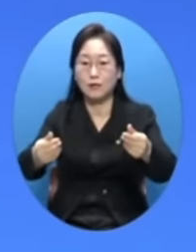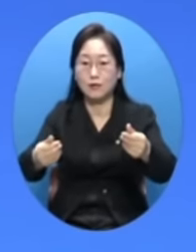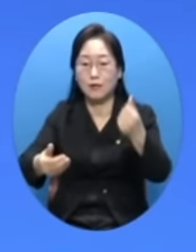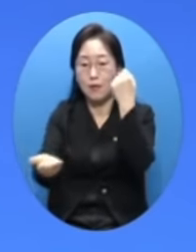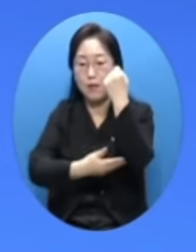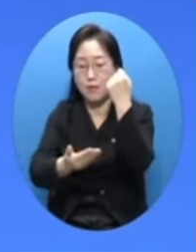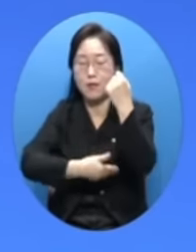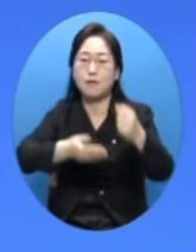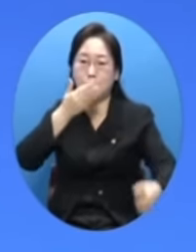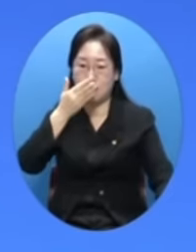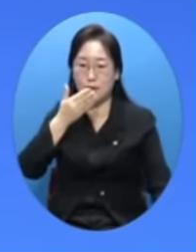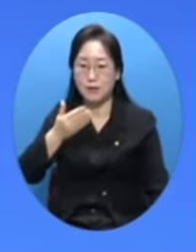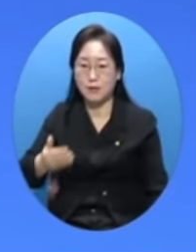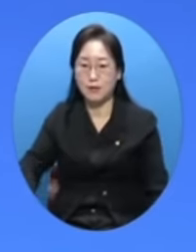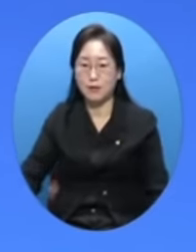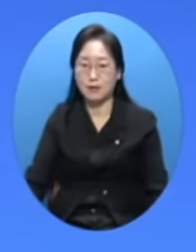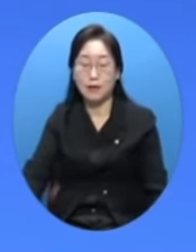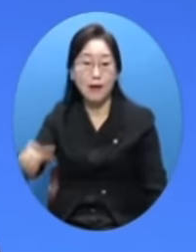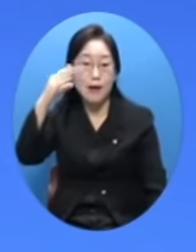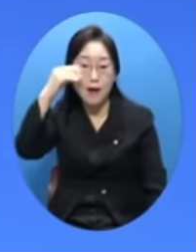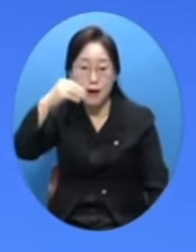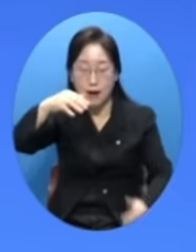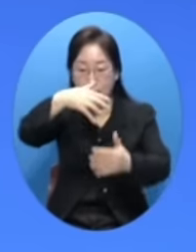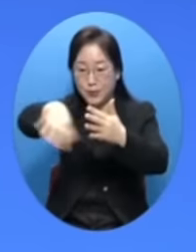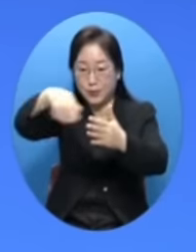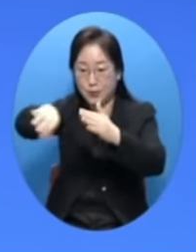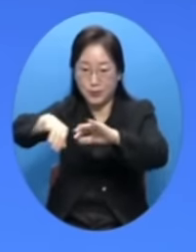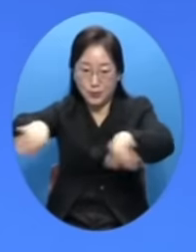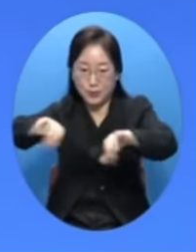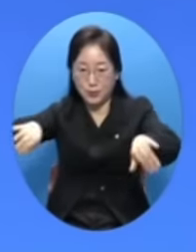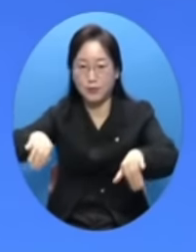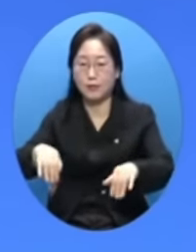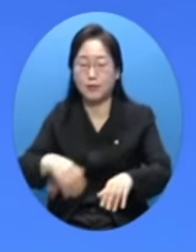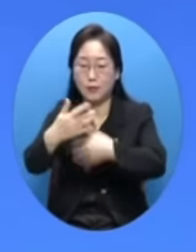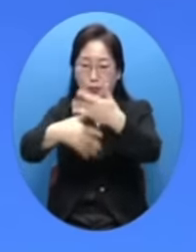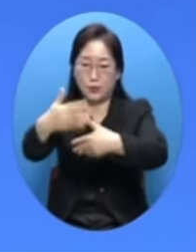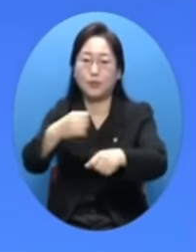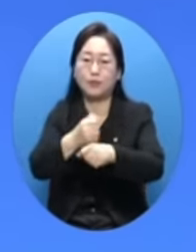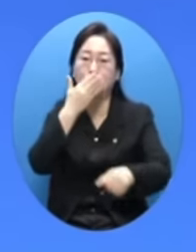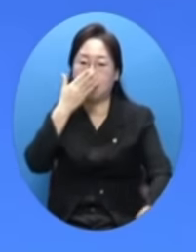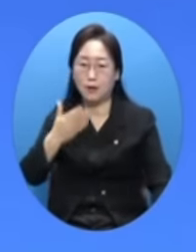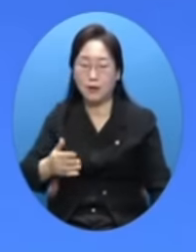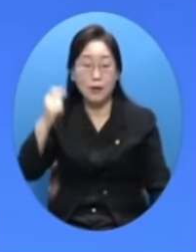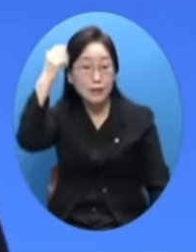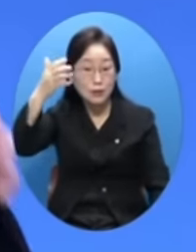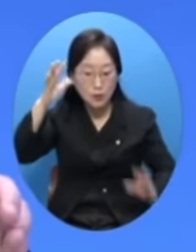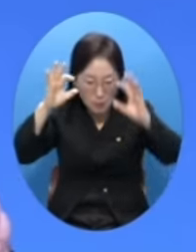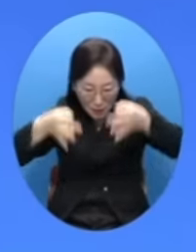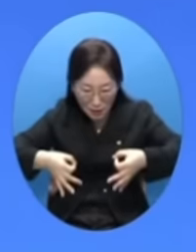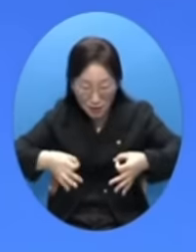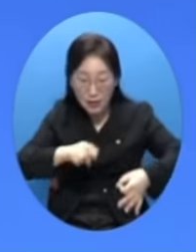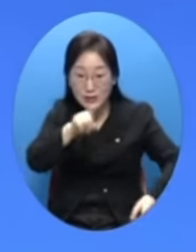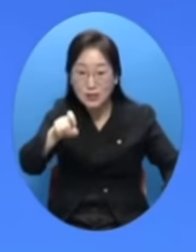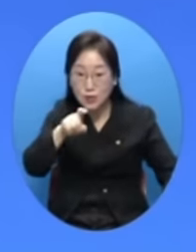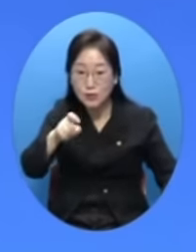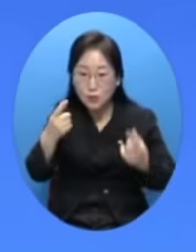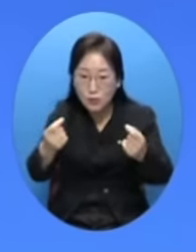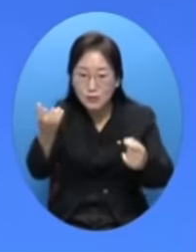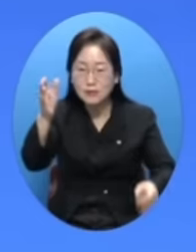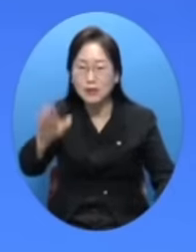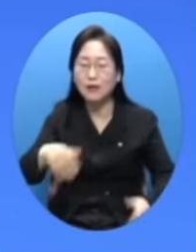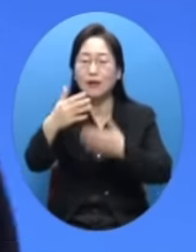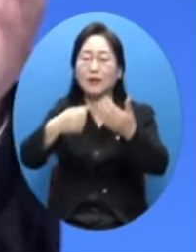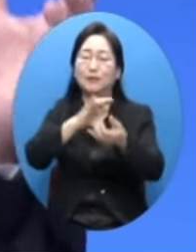비어버리고 그 곡들을 걷어냅니다 우리가 영적지 영적으로 보면 지렁이 같은 악한 존재지만 하나님이 우리를